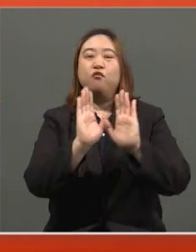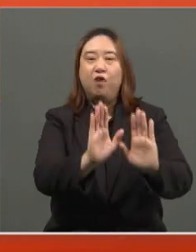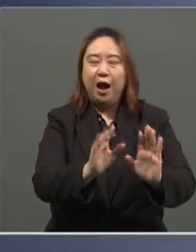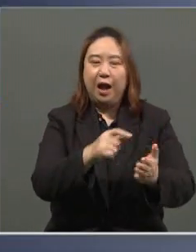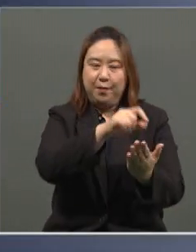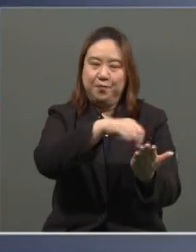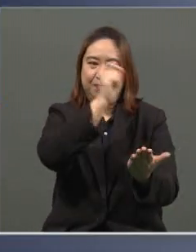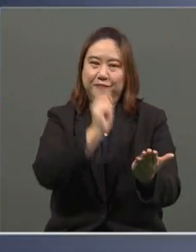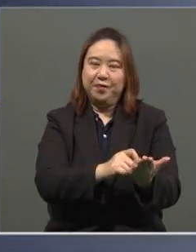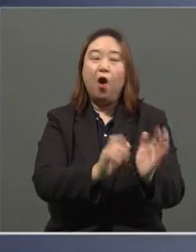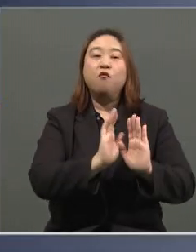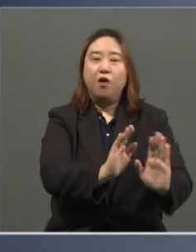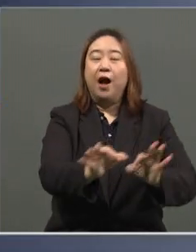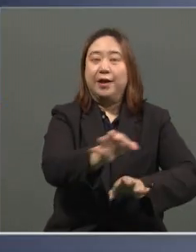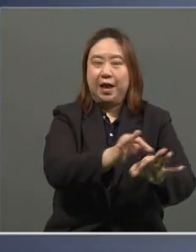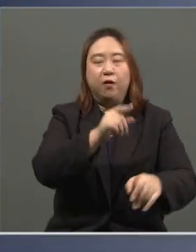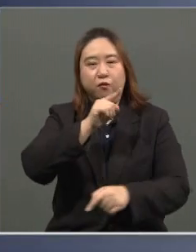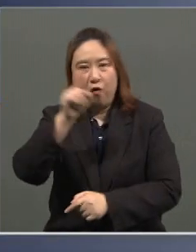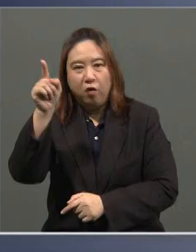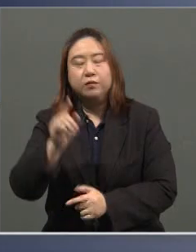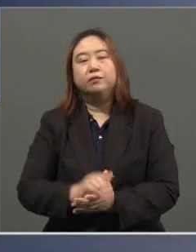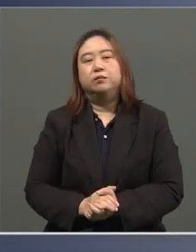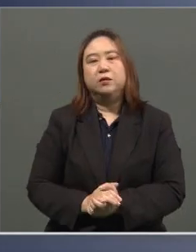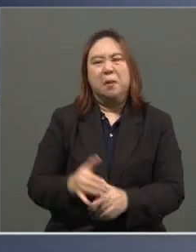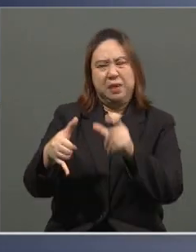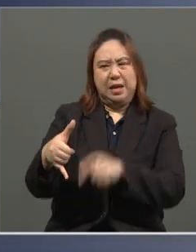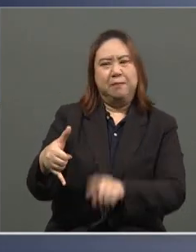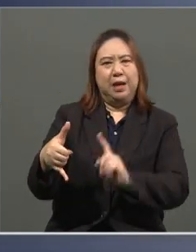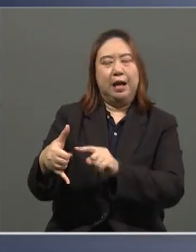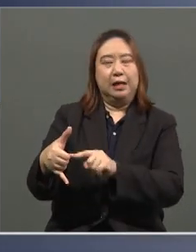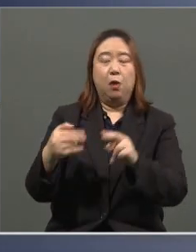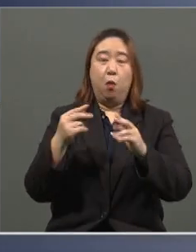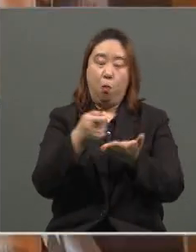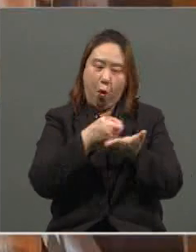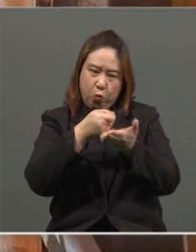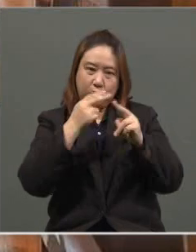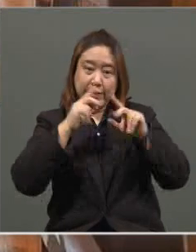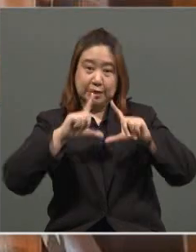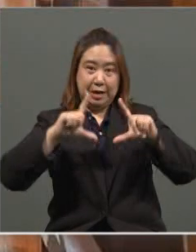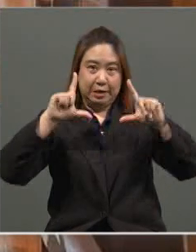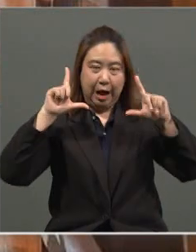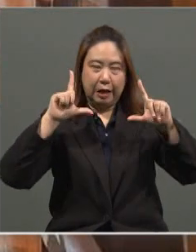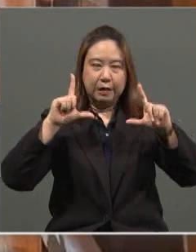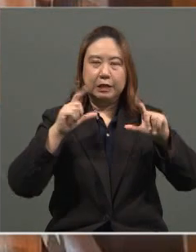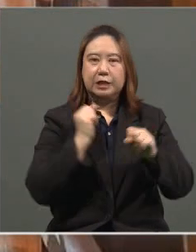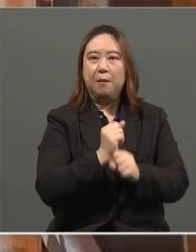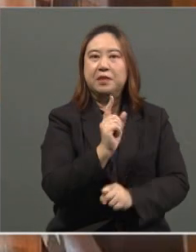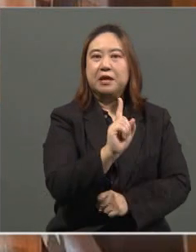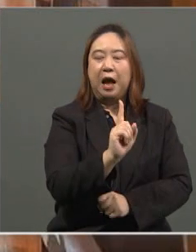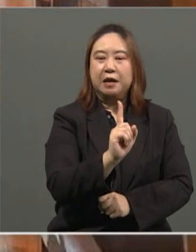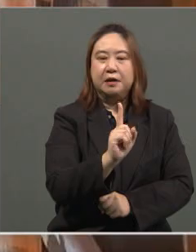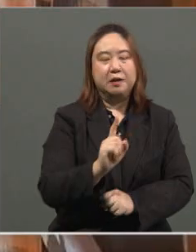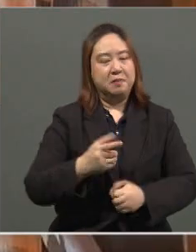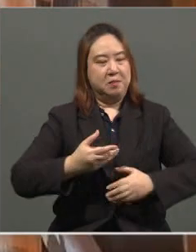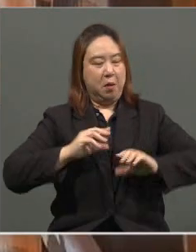คดีแล้วนะคะสำหรับพฤติการก็คือว่าหมอดูฮวงจุ้ยชื่อดังคนนี้เขาจะสร้างโปรไฟล์ทำการตล